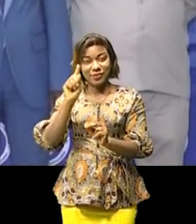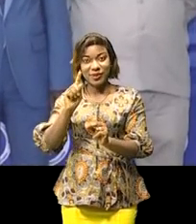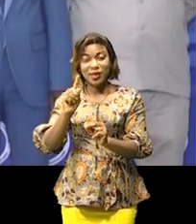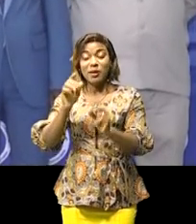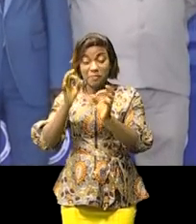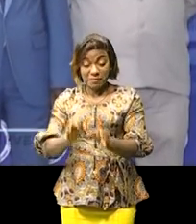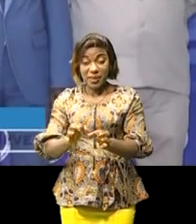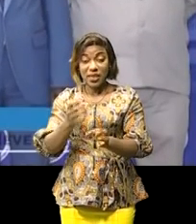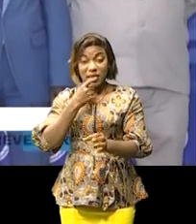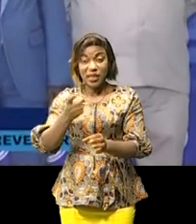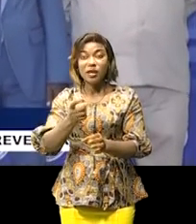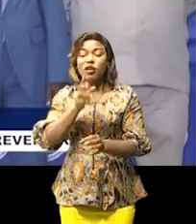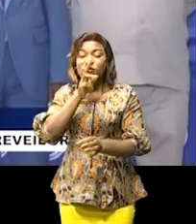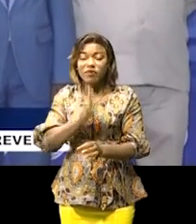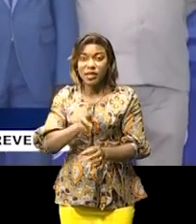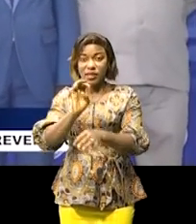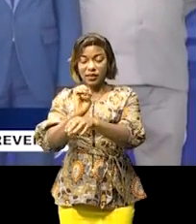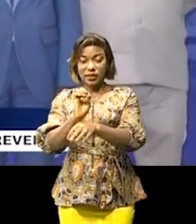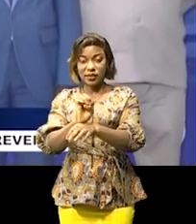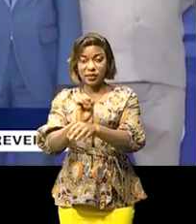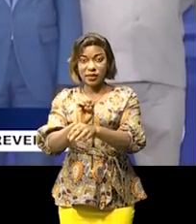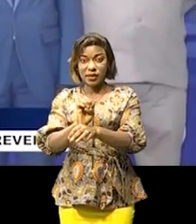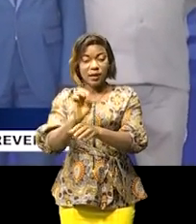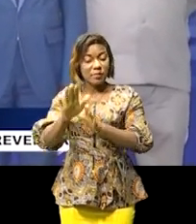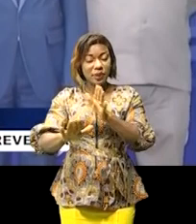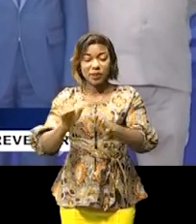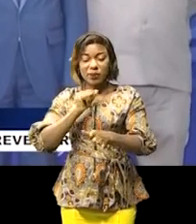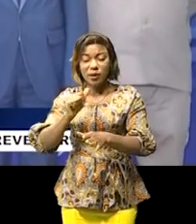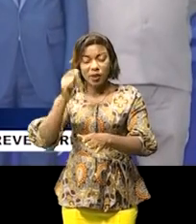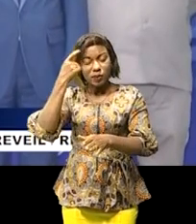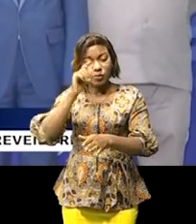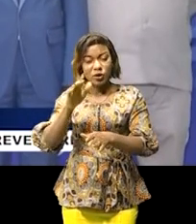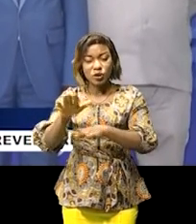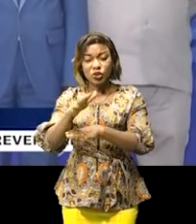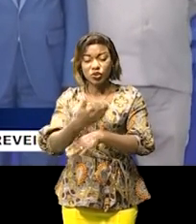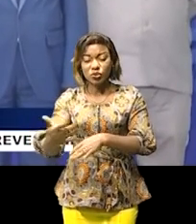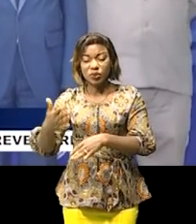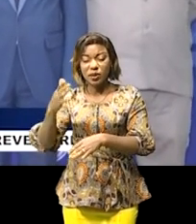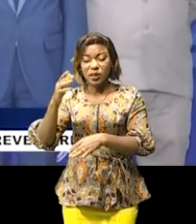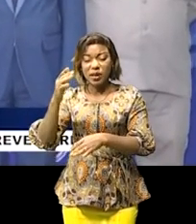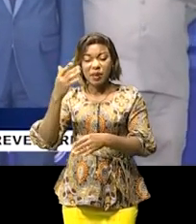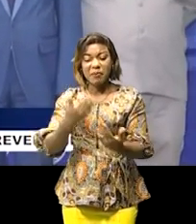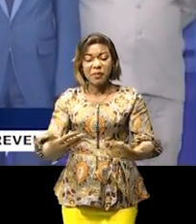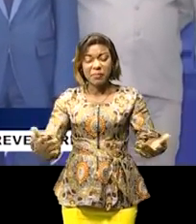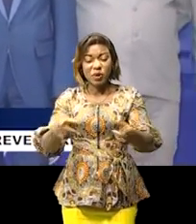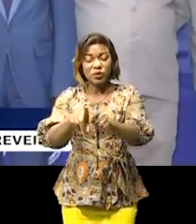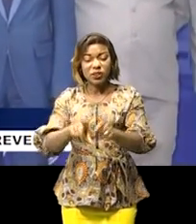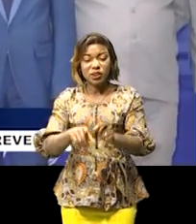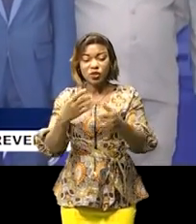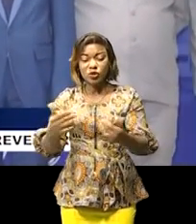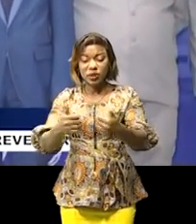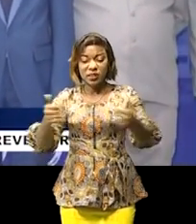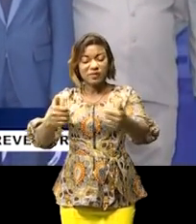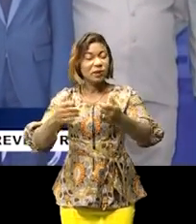vous rassurer que l'Église ne marche pas sur les antivaleurs. On ne se base pas sur ce qui nous divise. Mais il faut